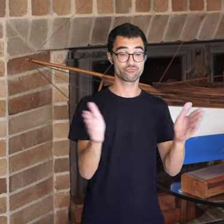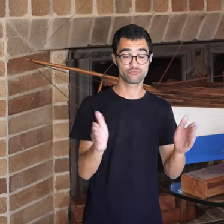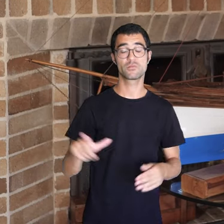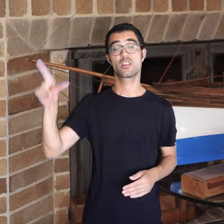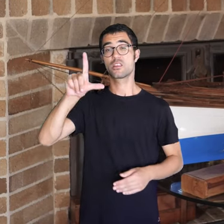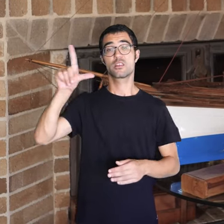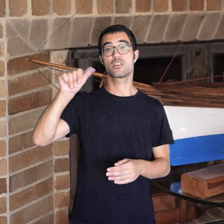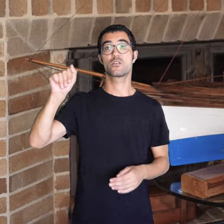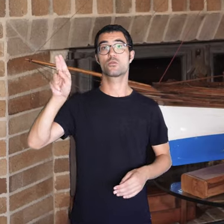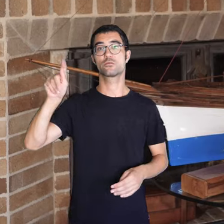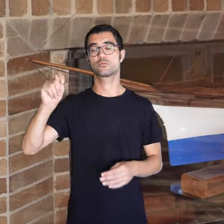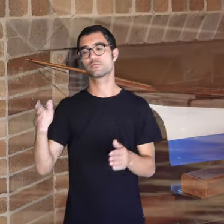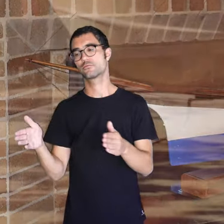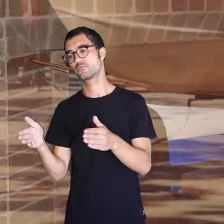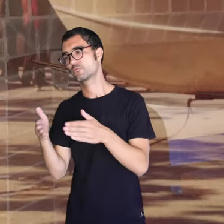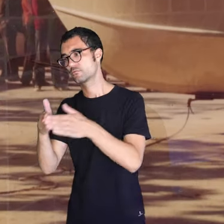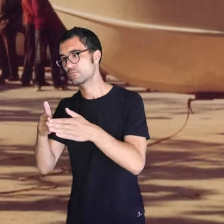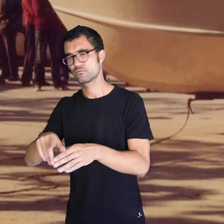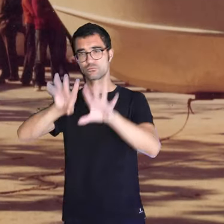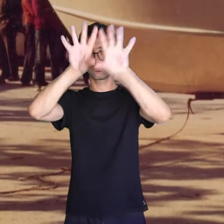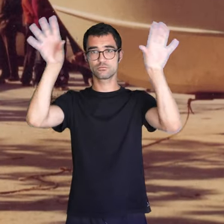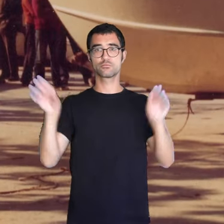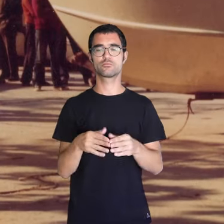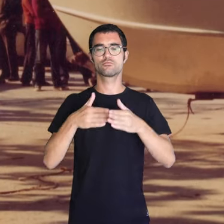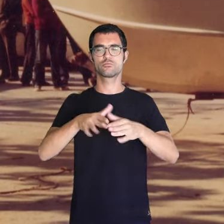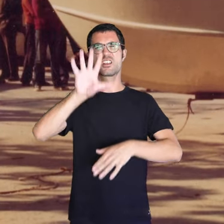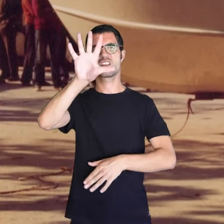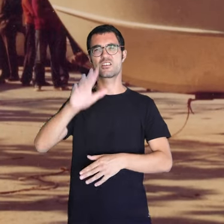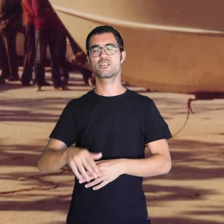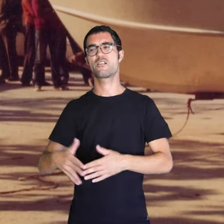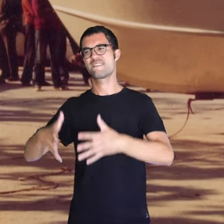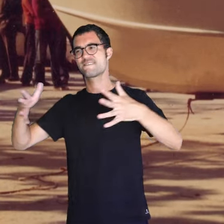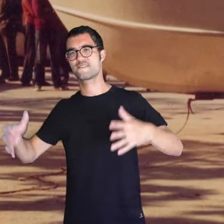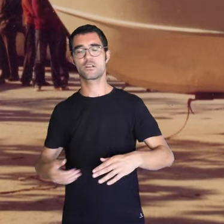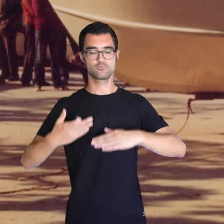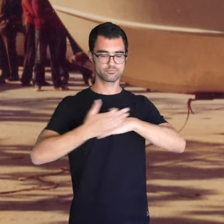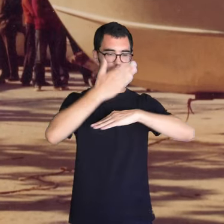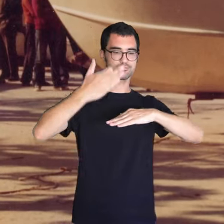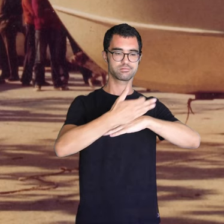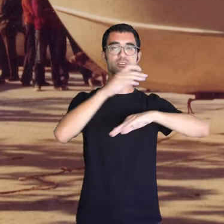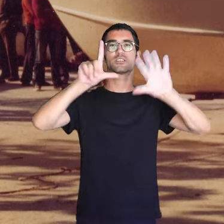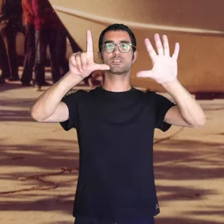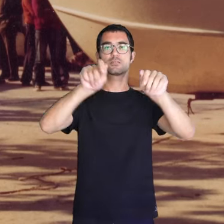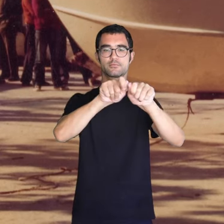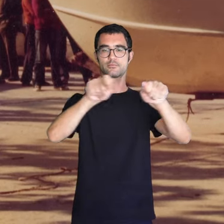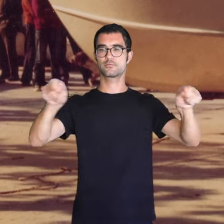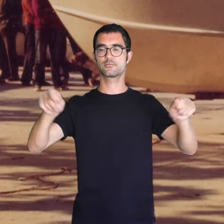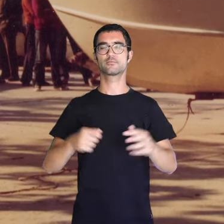lleutet. Varen ser cinc barques grosses, després una lanxa de 7 metres, també.